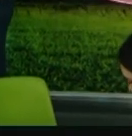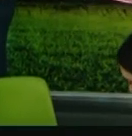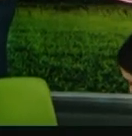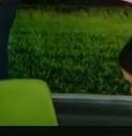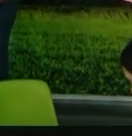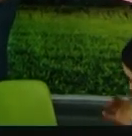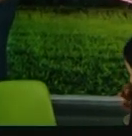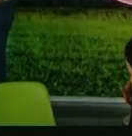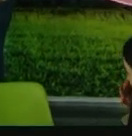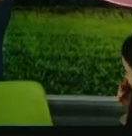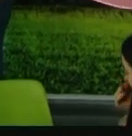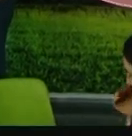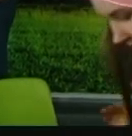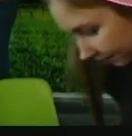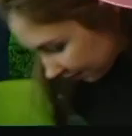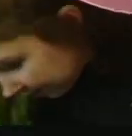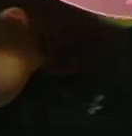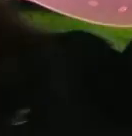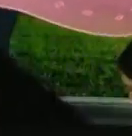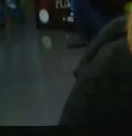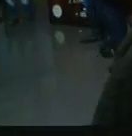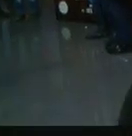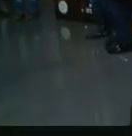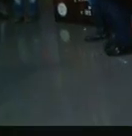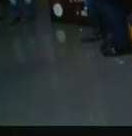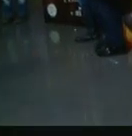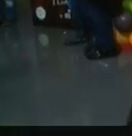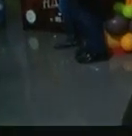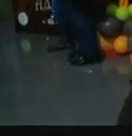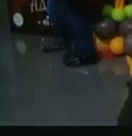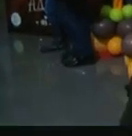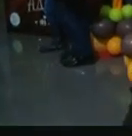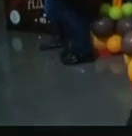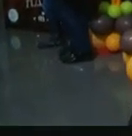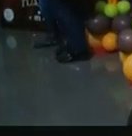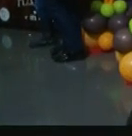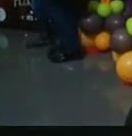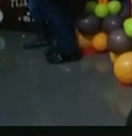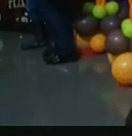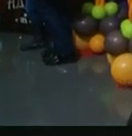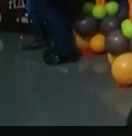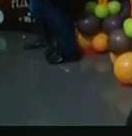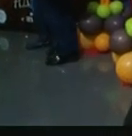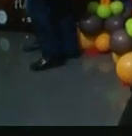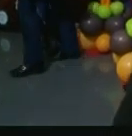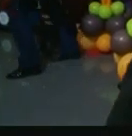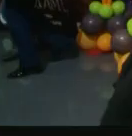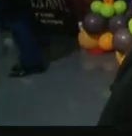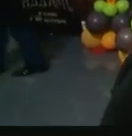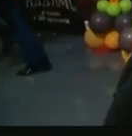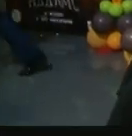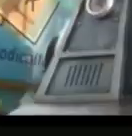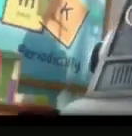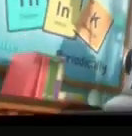нравится кинотеатр. Ну и цены демократичные. Очень хорошие, очень положительные. Надеюсь, все будут смеяться. Много очень